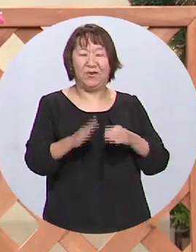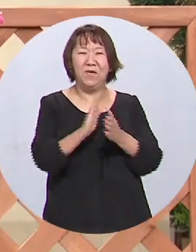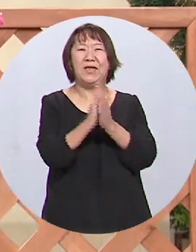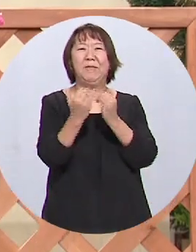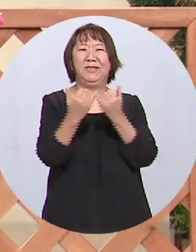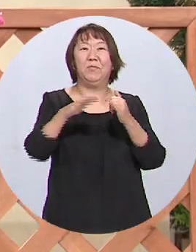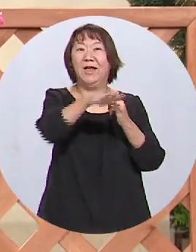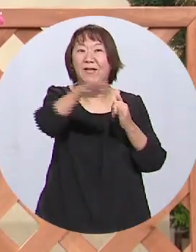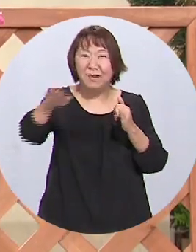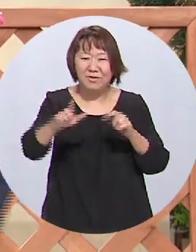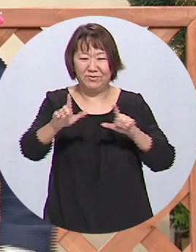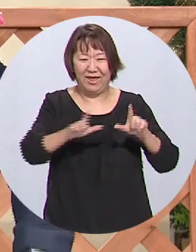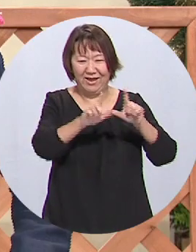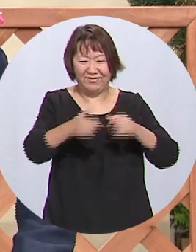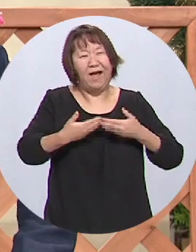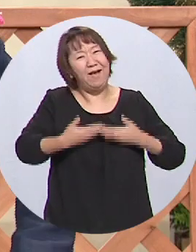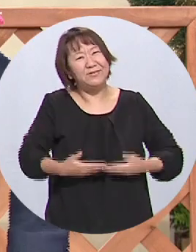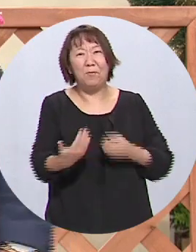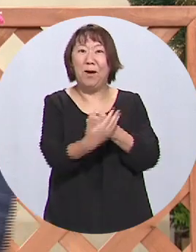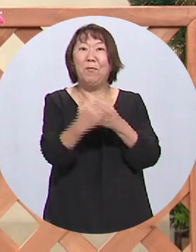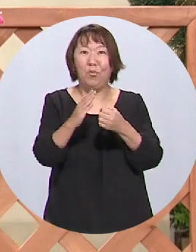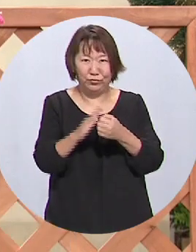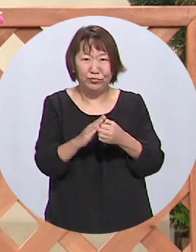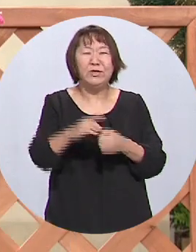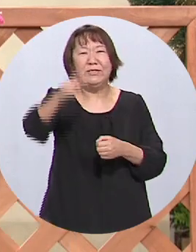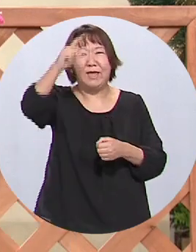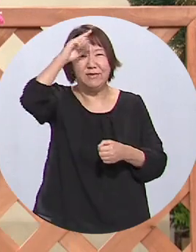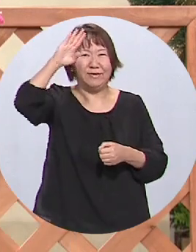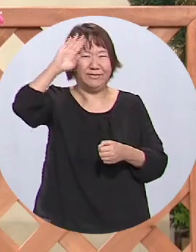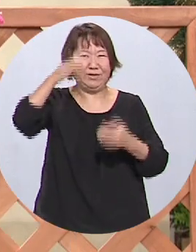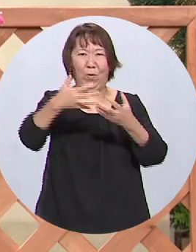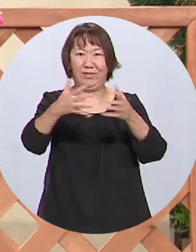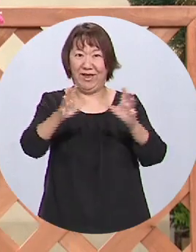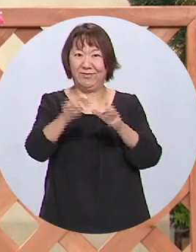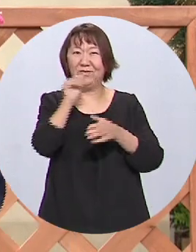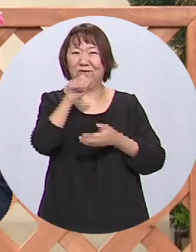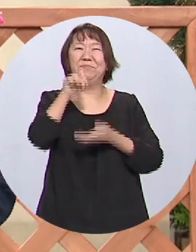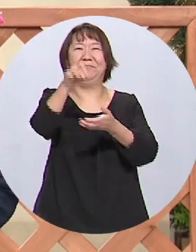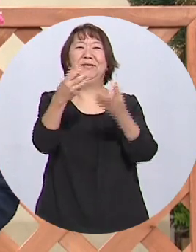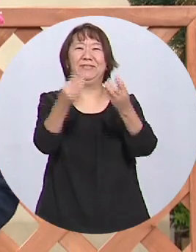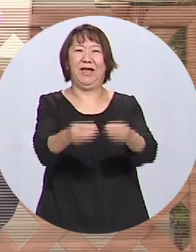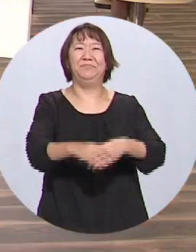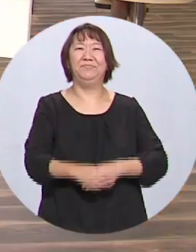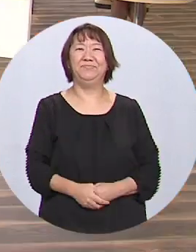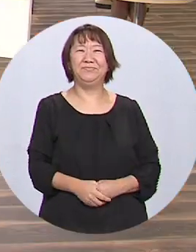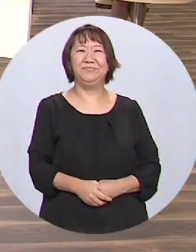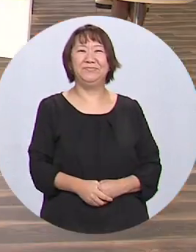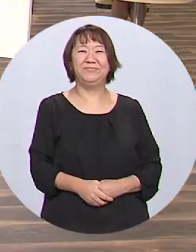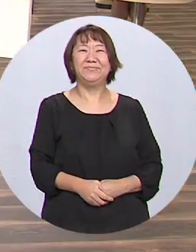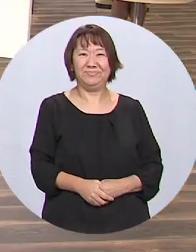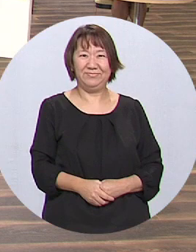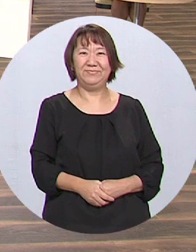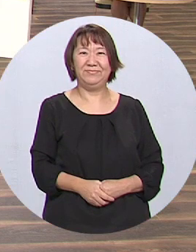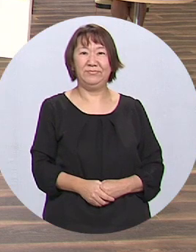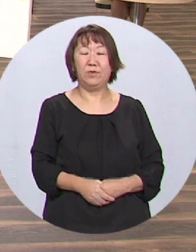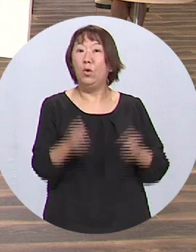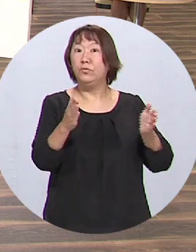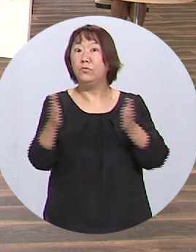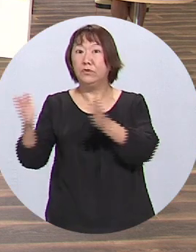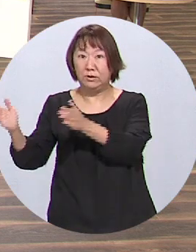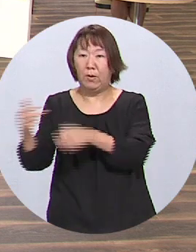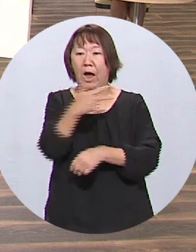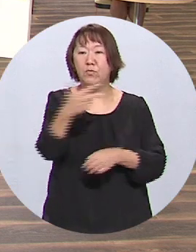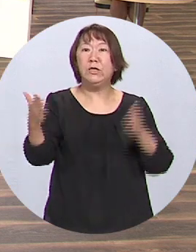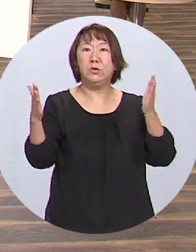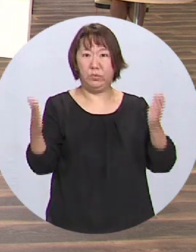皆さんの生活の安全と安心を守る、警察部隊県警機動隊についてご紹介をしました。 はい、続いてはウィーク